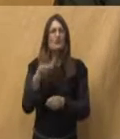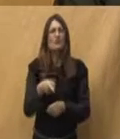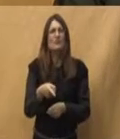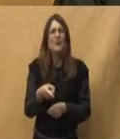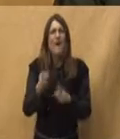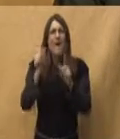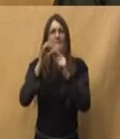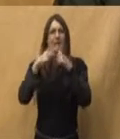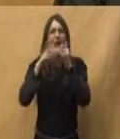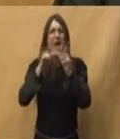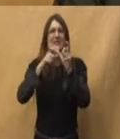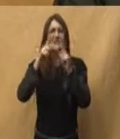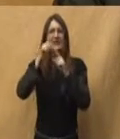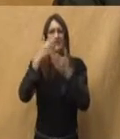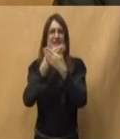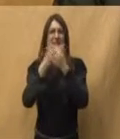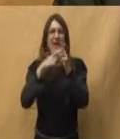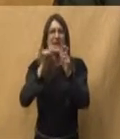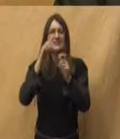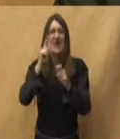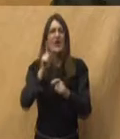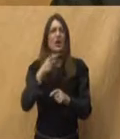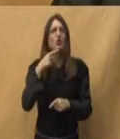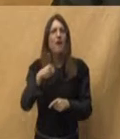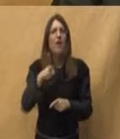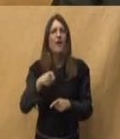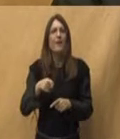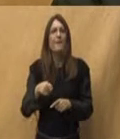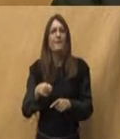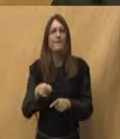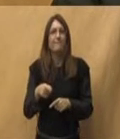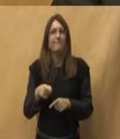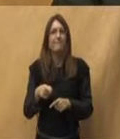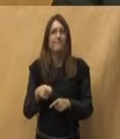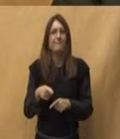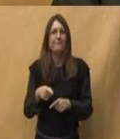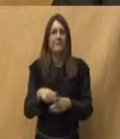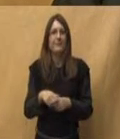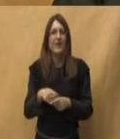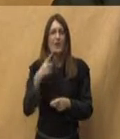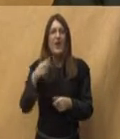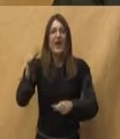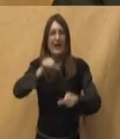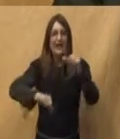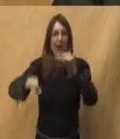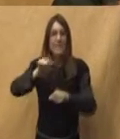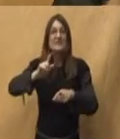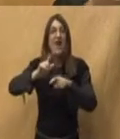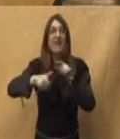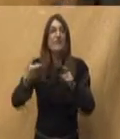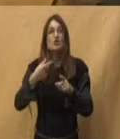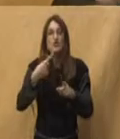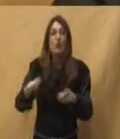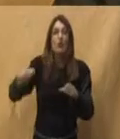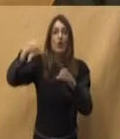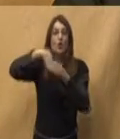Da. Plasticizeri je stručni naziv za intermedijer za kemijske tvari koje se dodaju u